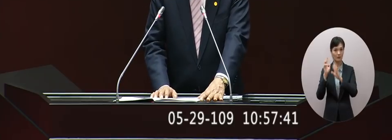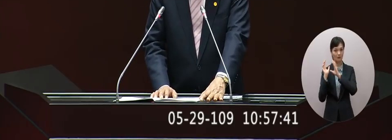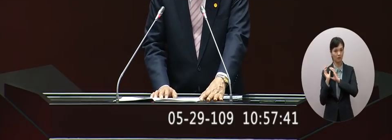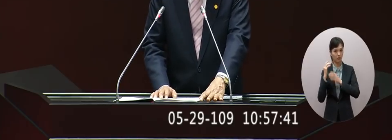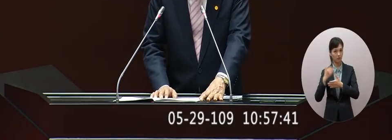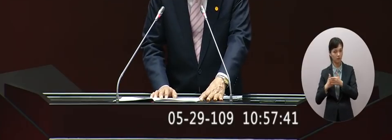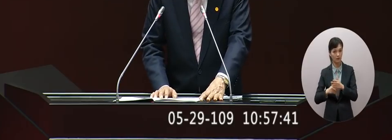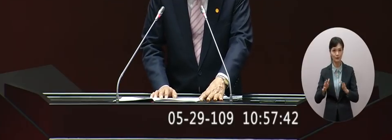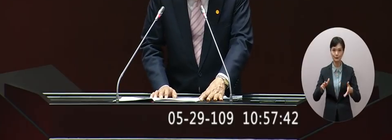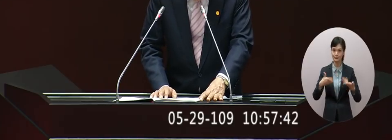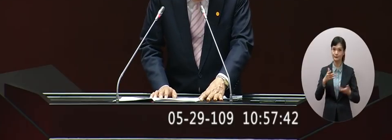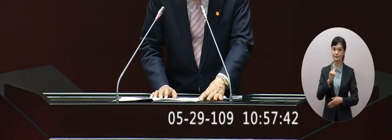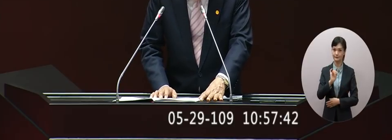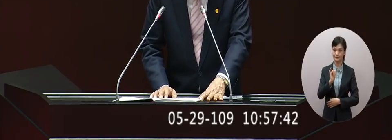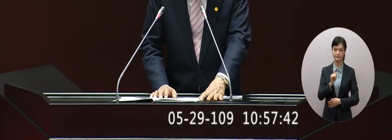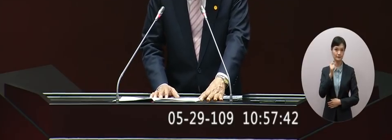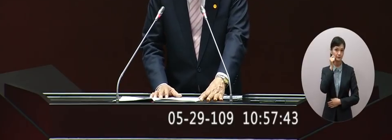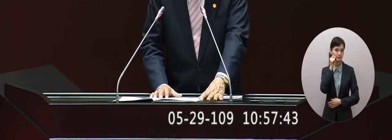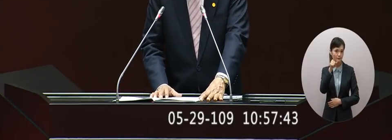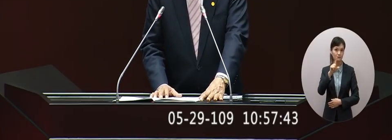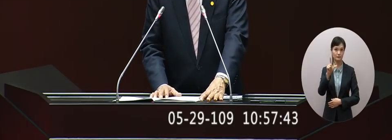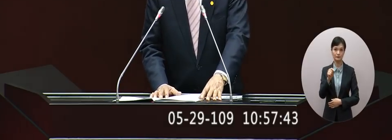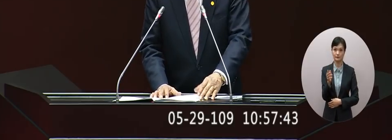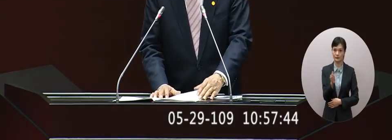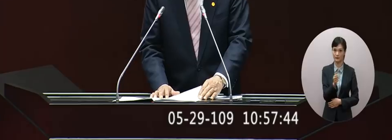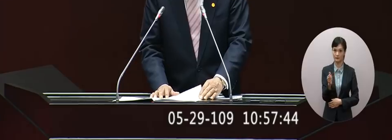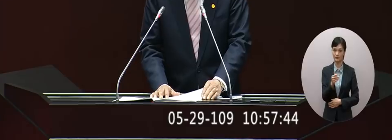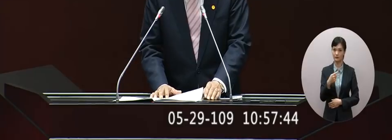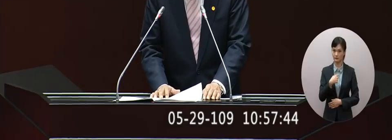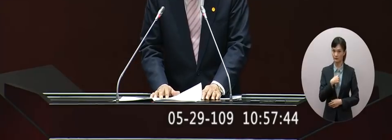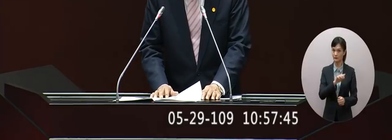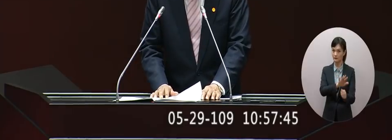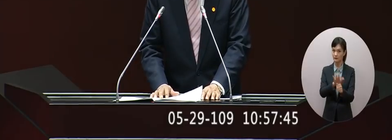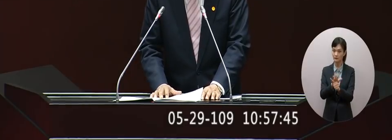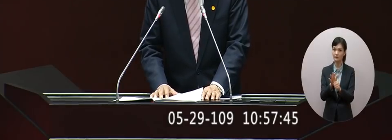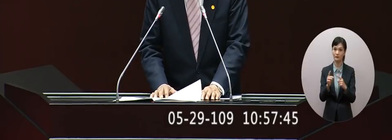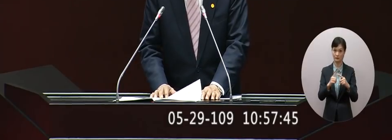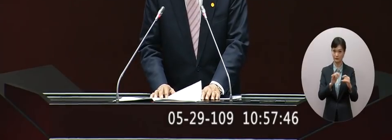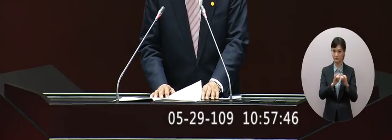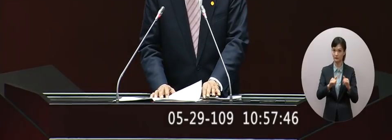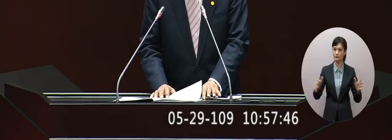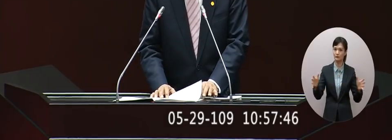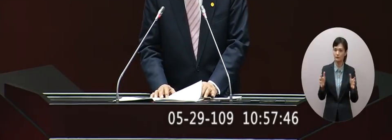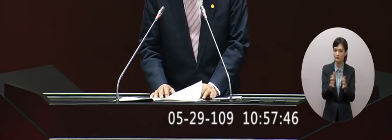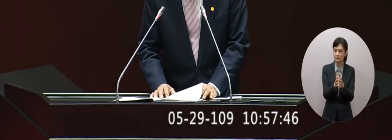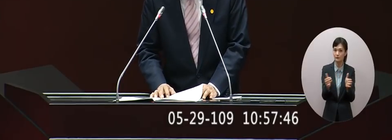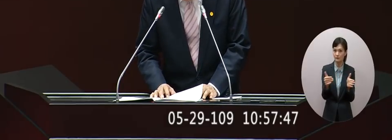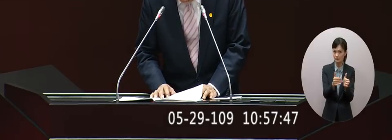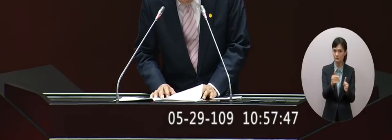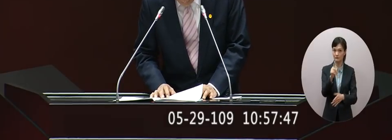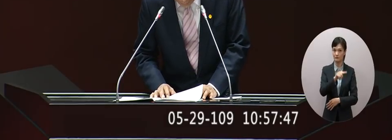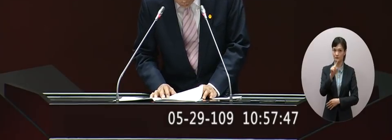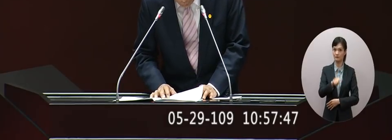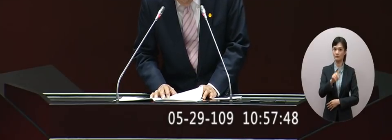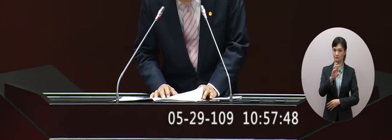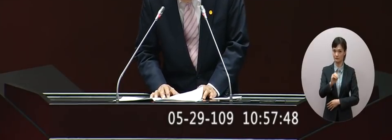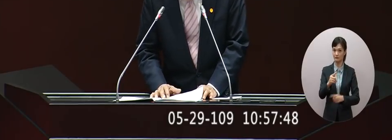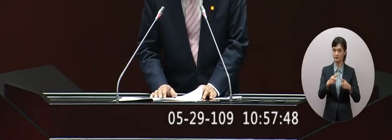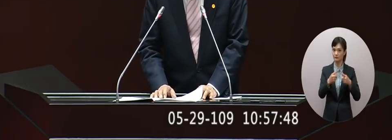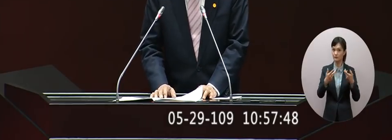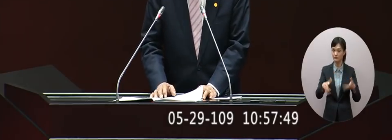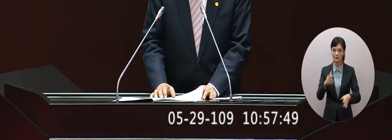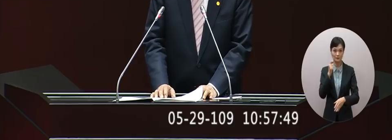月，我们已经帮助将近1000万名的国人同胞渡过难